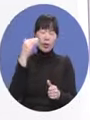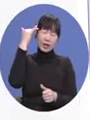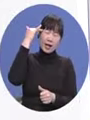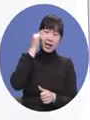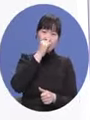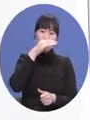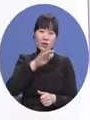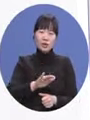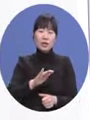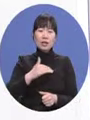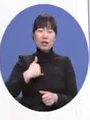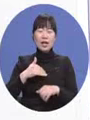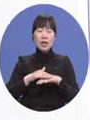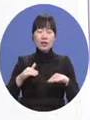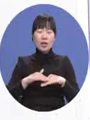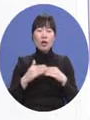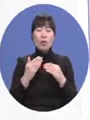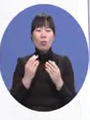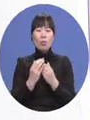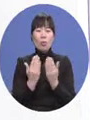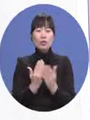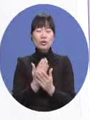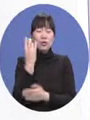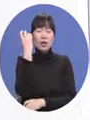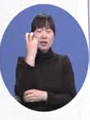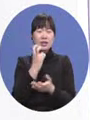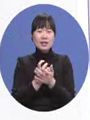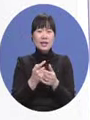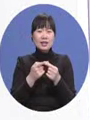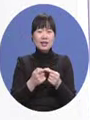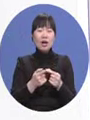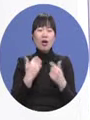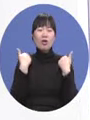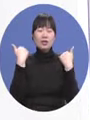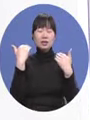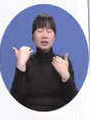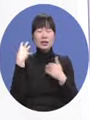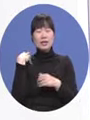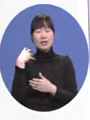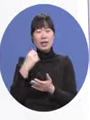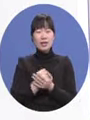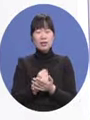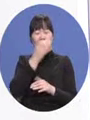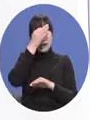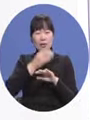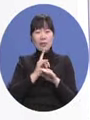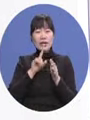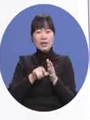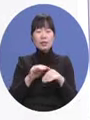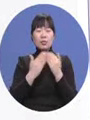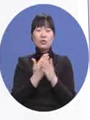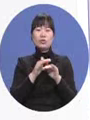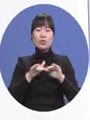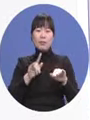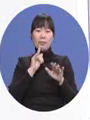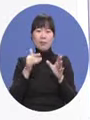제가 해결한 모든 원칙의 1위는 어른으로서 책임감을 갖고 미안하다고 진실될 때 다 풀렸어요.